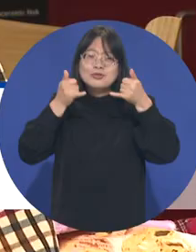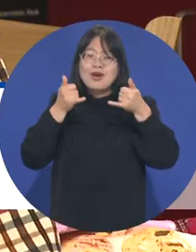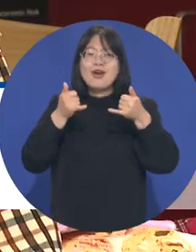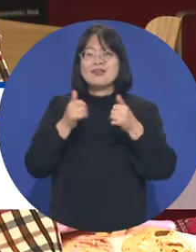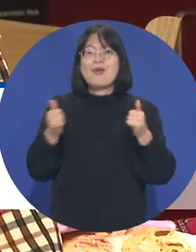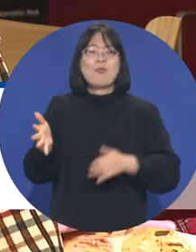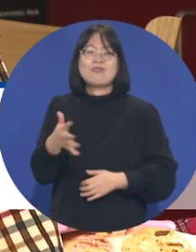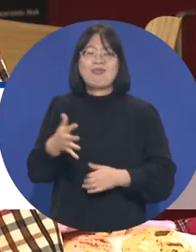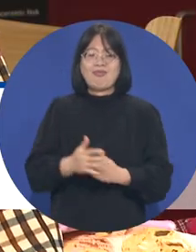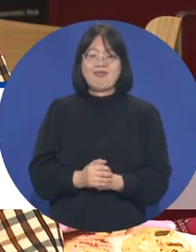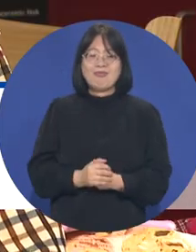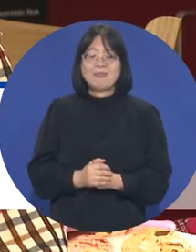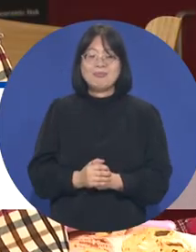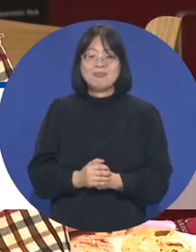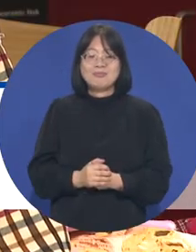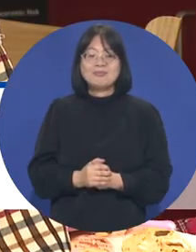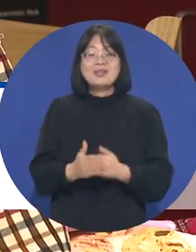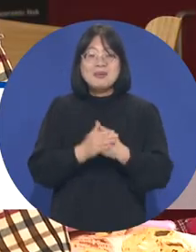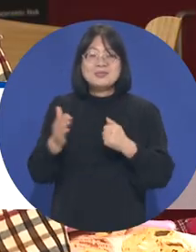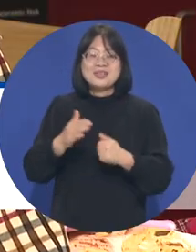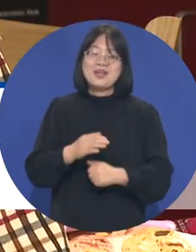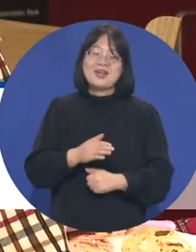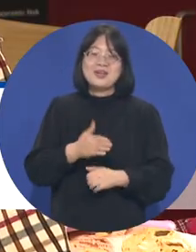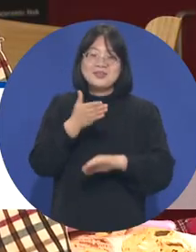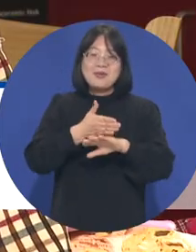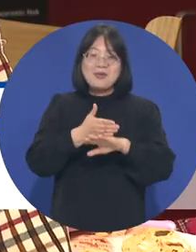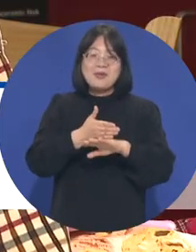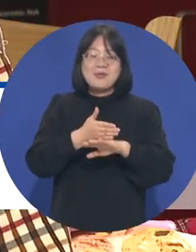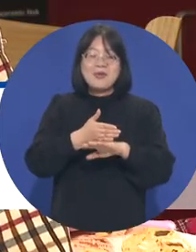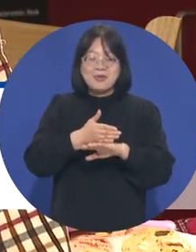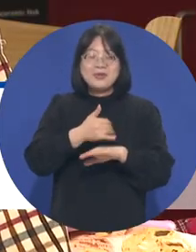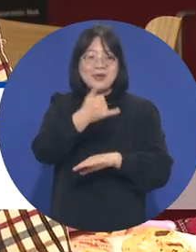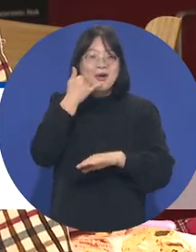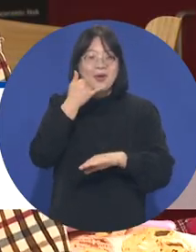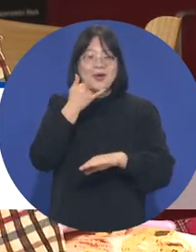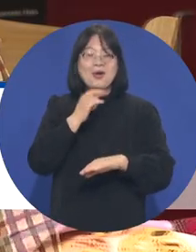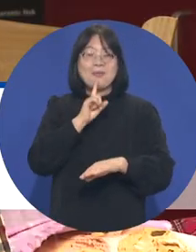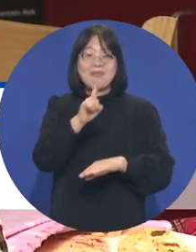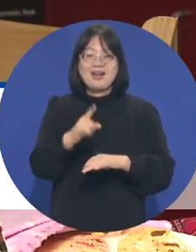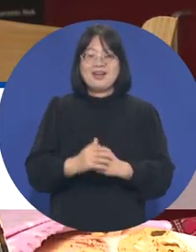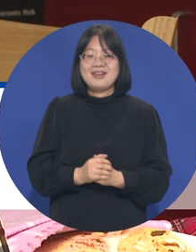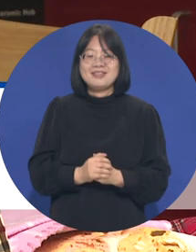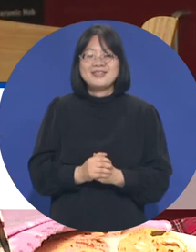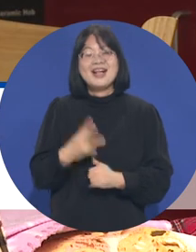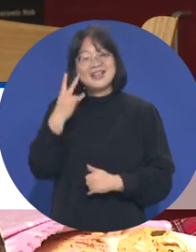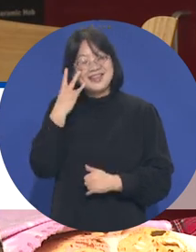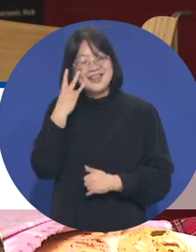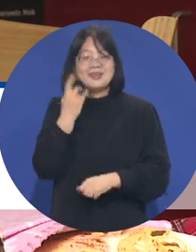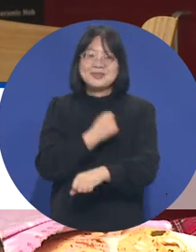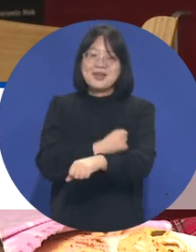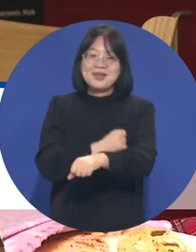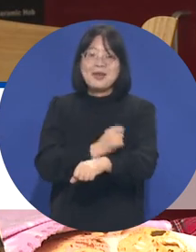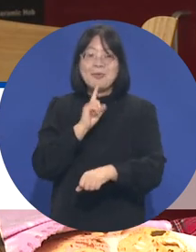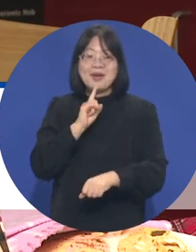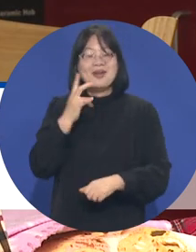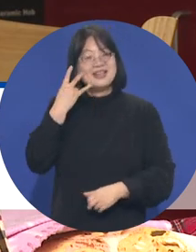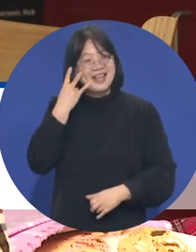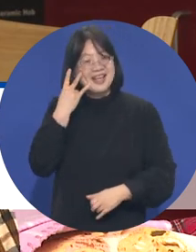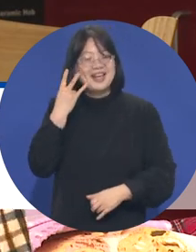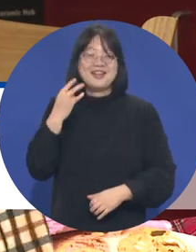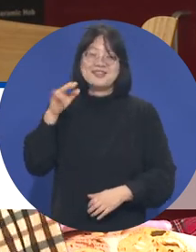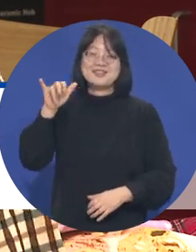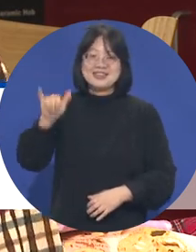해주겠어요? 그저 저 고맙다고 전화해줘서 고맙다고 감사하다고 그리고 그냥 그럼 네 수고하세요 그러면 네